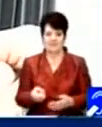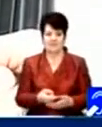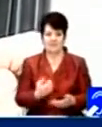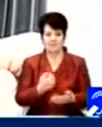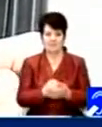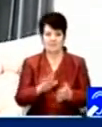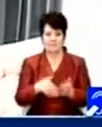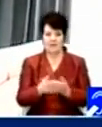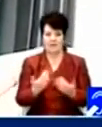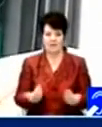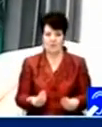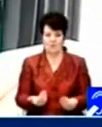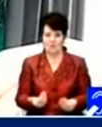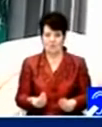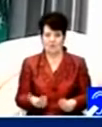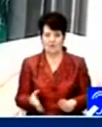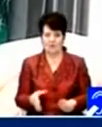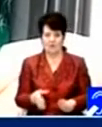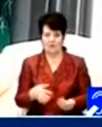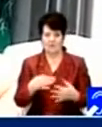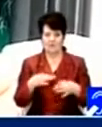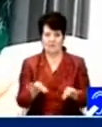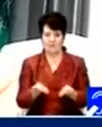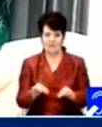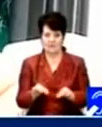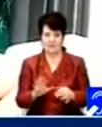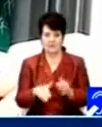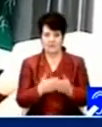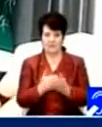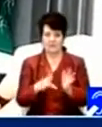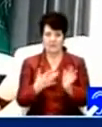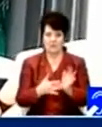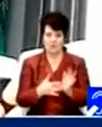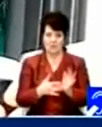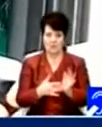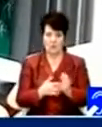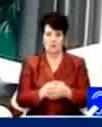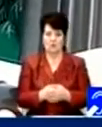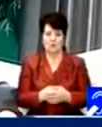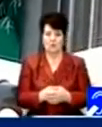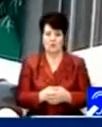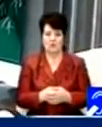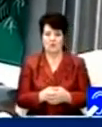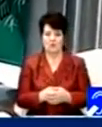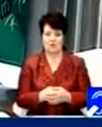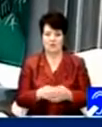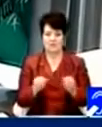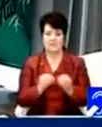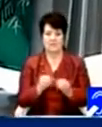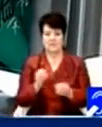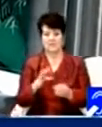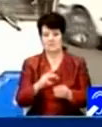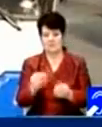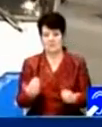acum, augustul, mergem până în centru, mă duc 15 minute, acum jumătate de